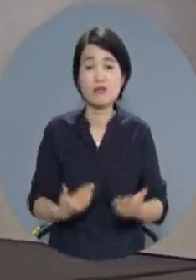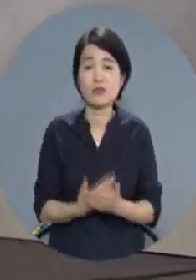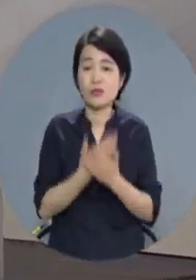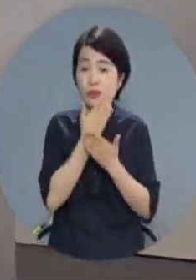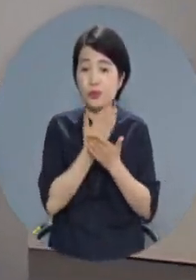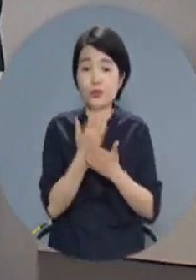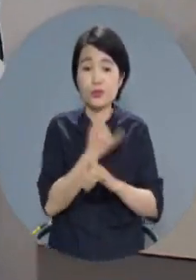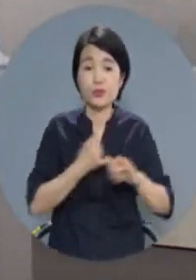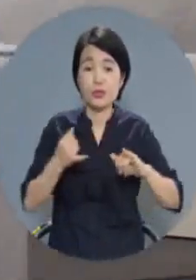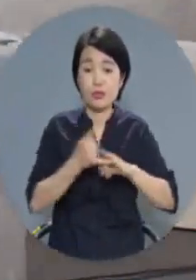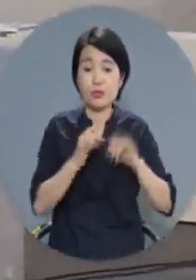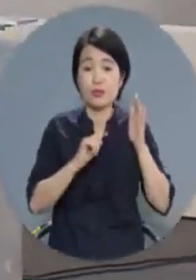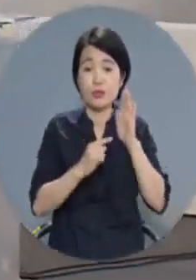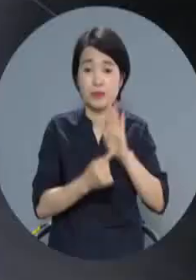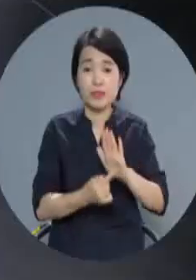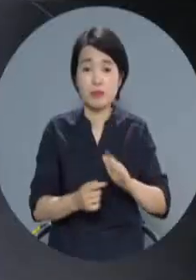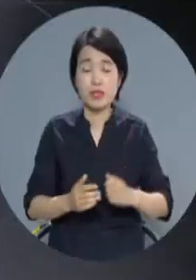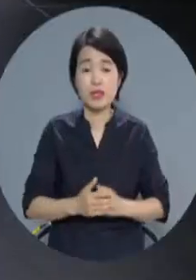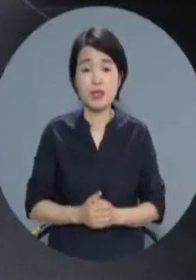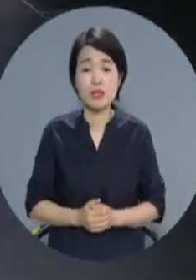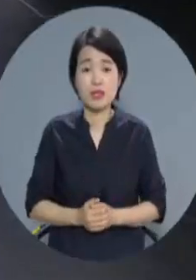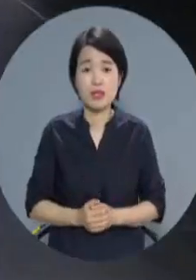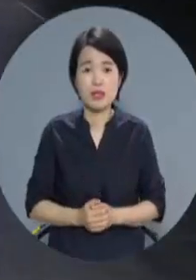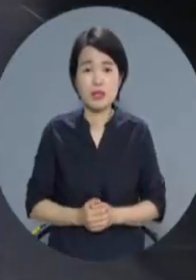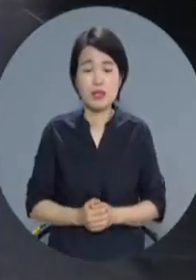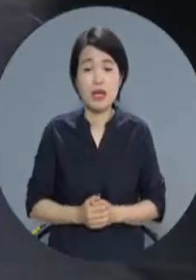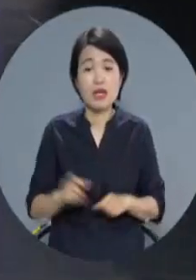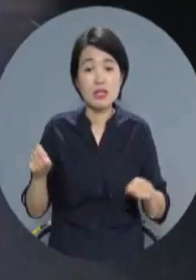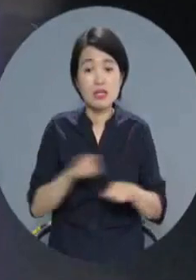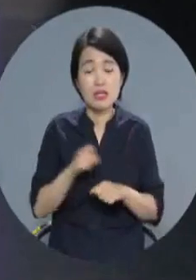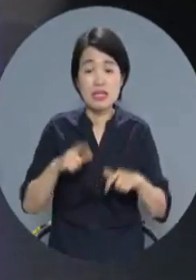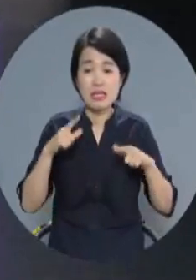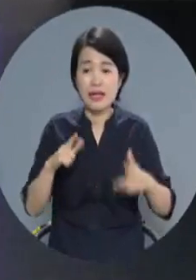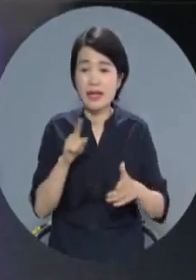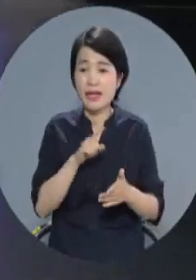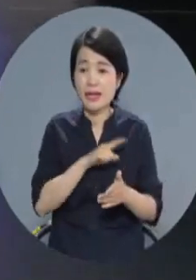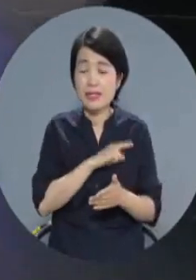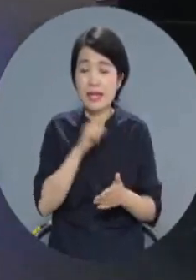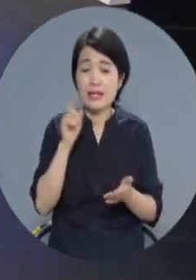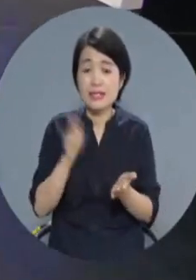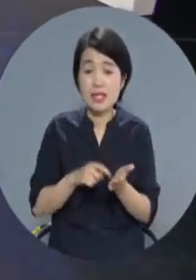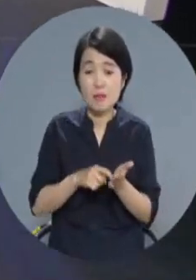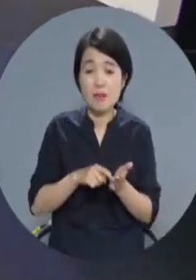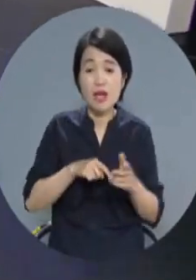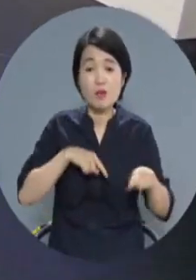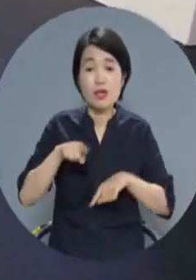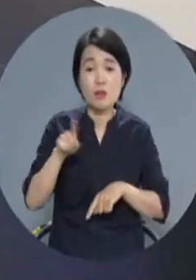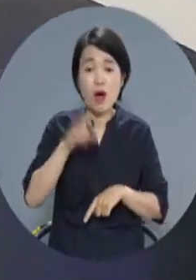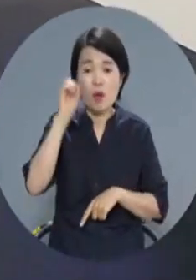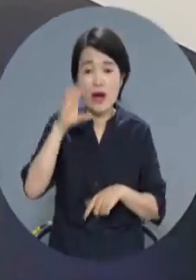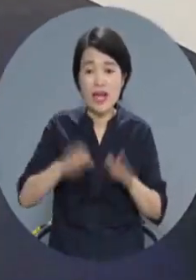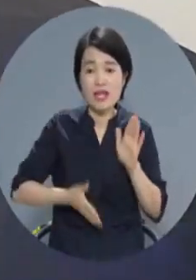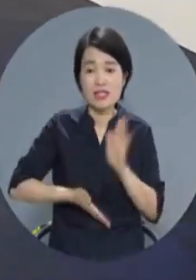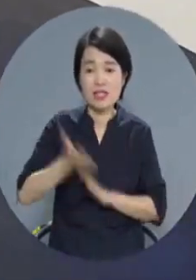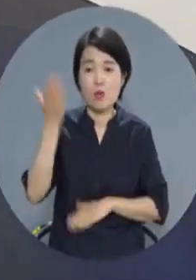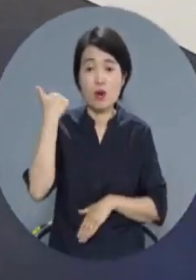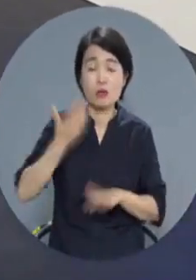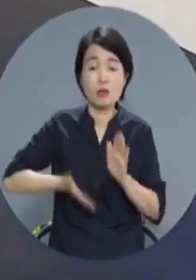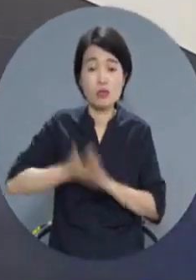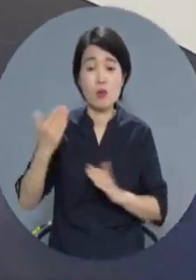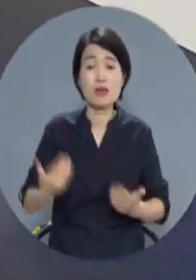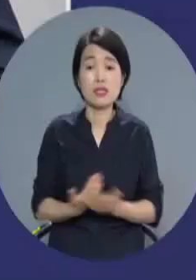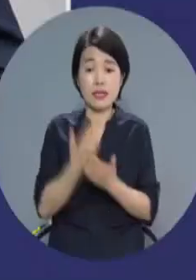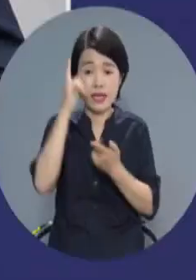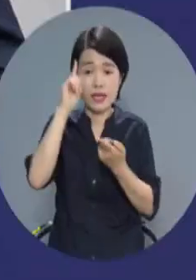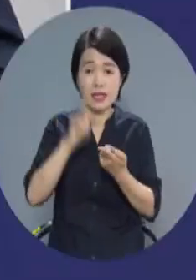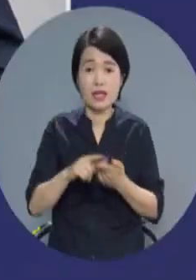주요 공약으로 내놨습니다. 특히 지역의 가장 시급한 현안 가운데 하나인 광양시 원도심 활성화 방안과